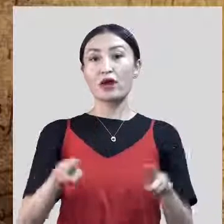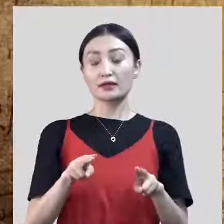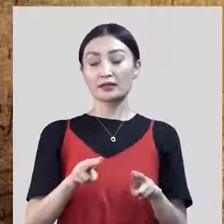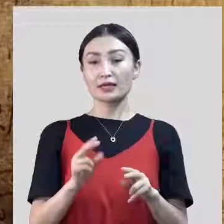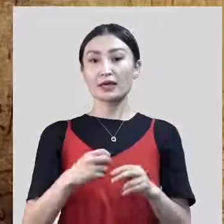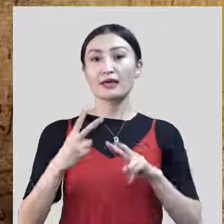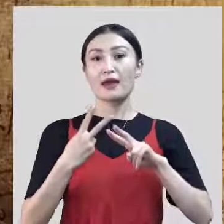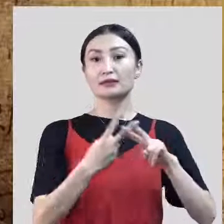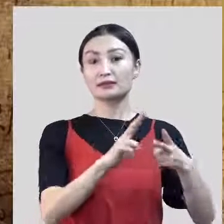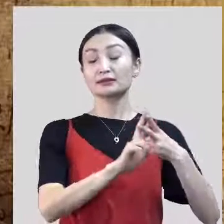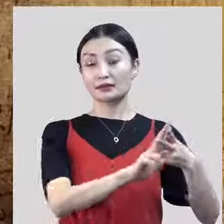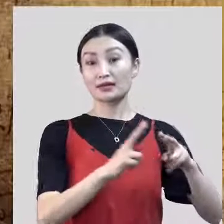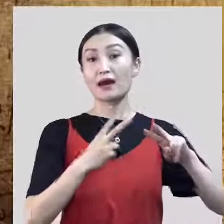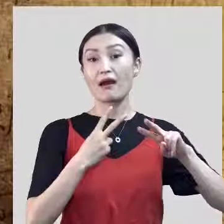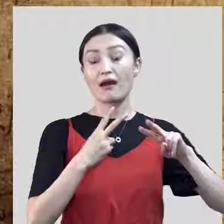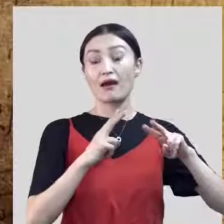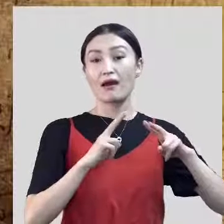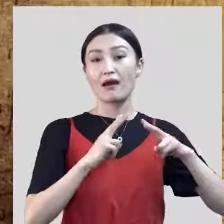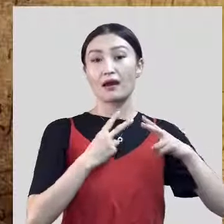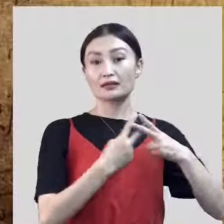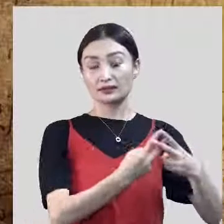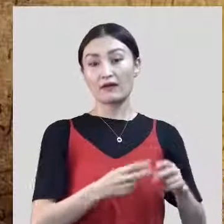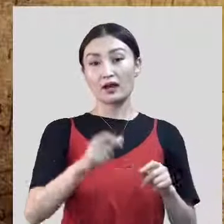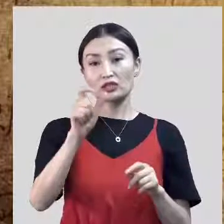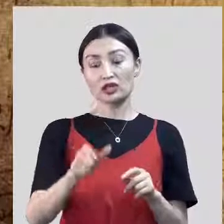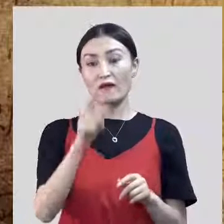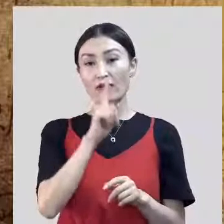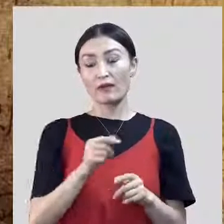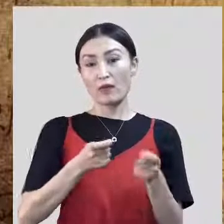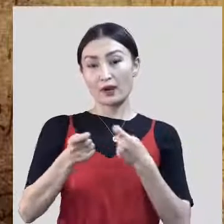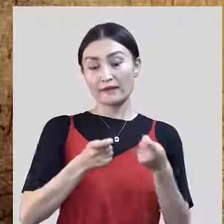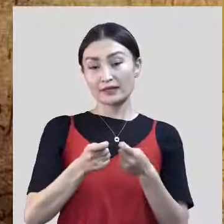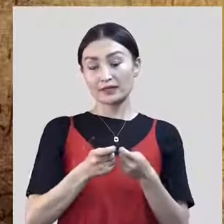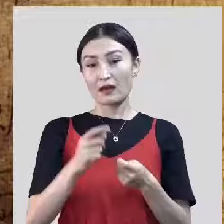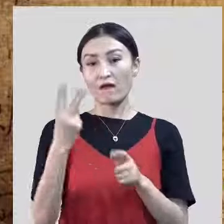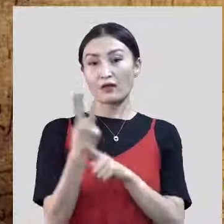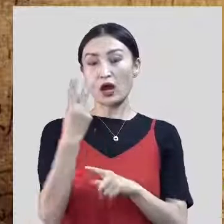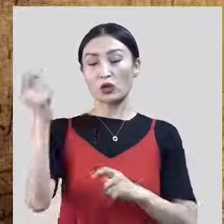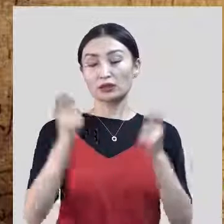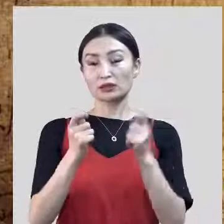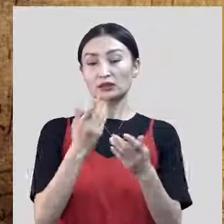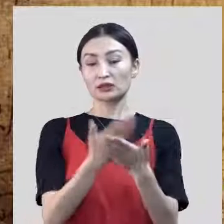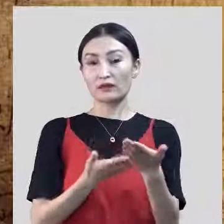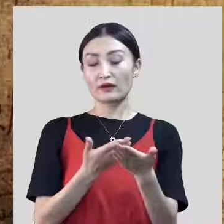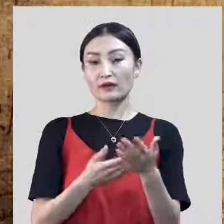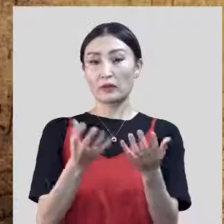арестовали членов временного правительства второй съезд советов принял декреты о мире и о